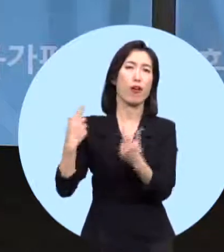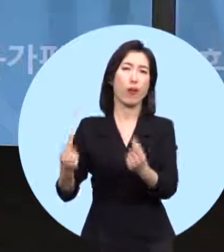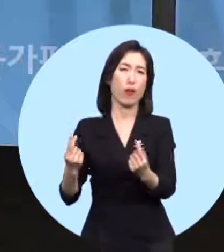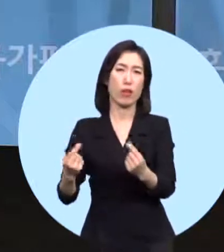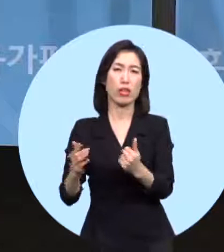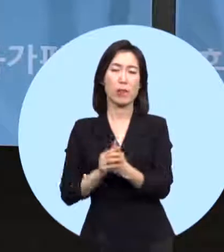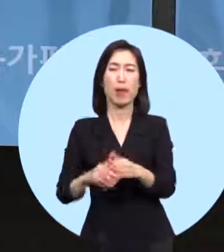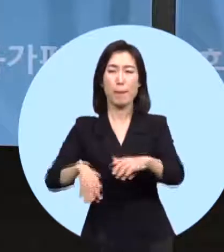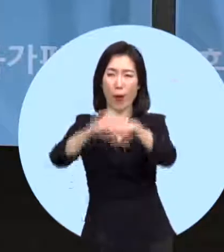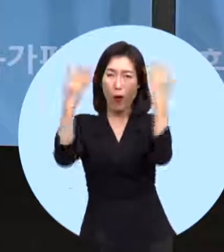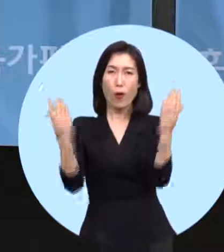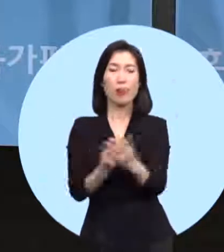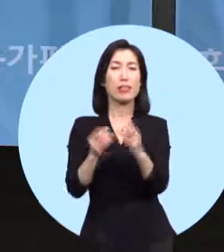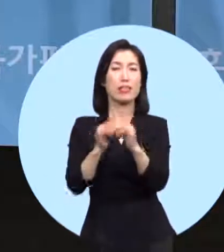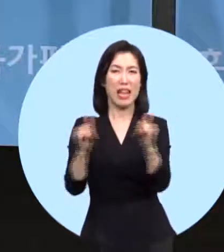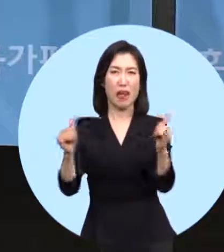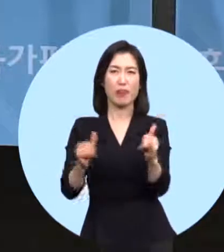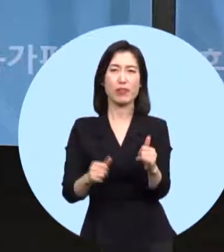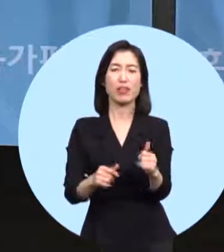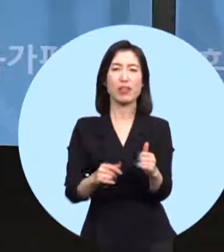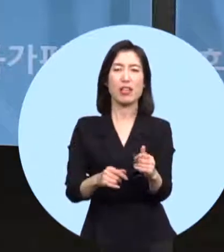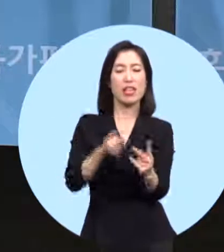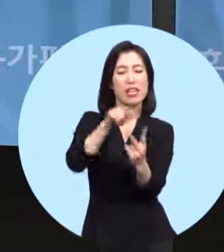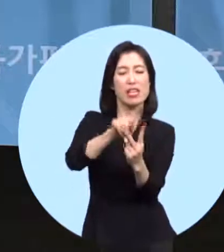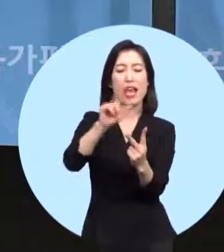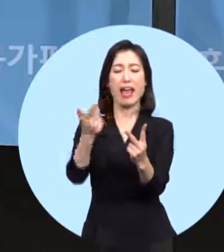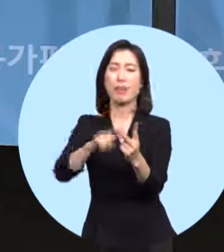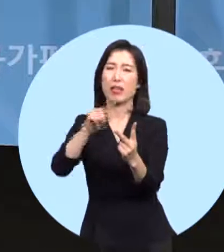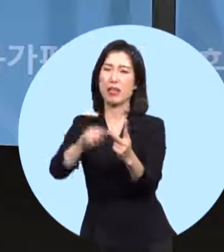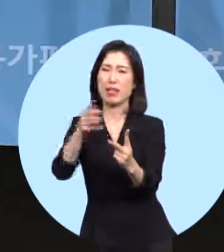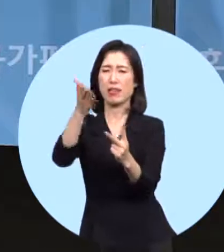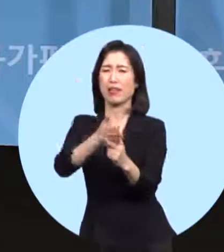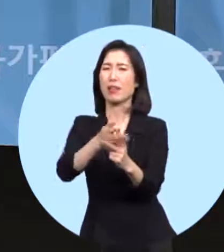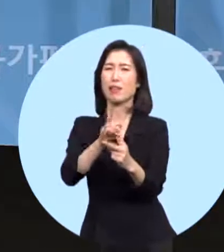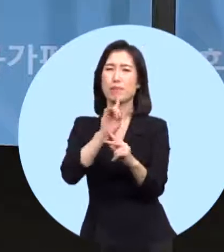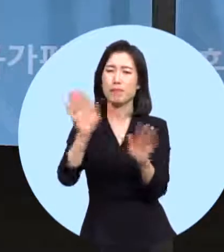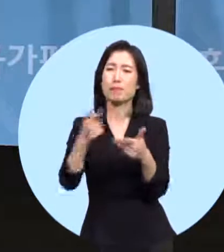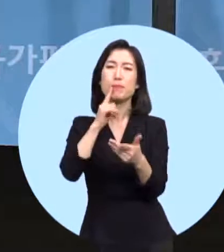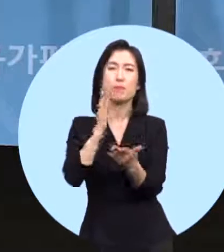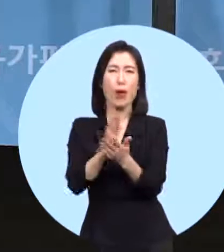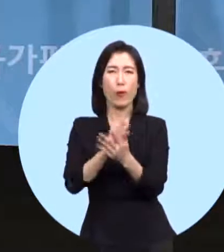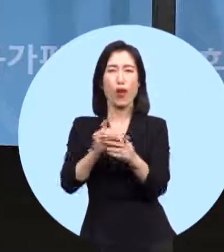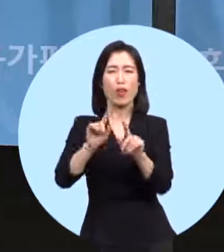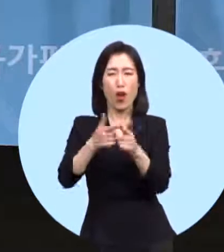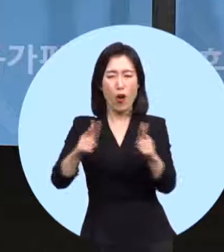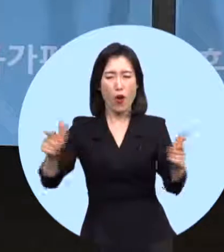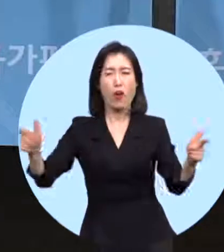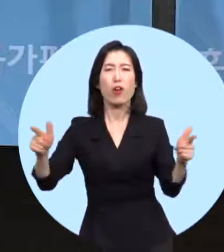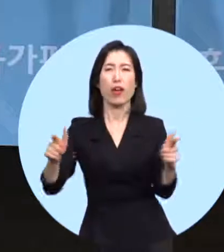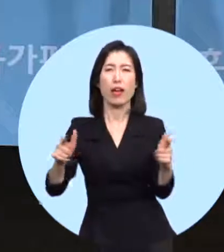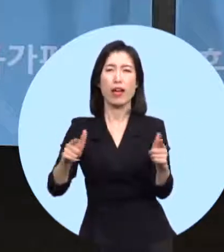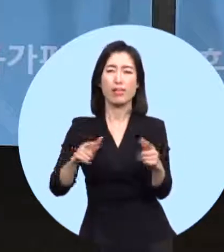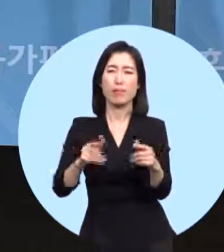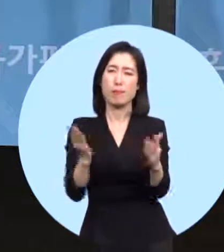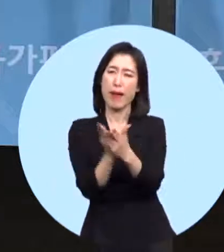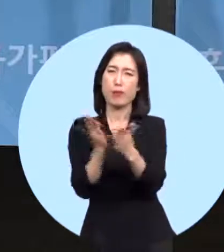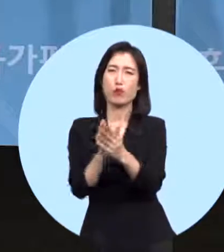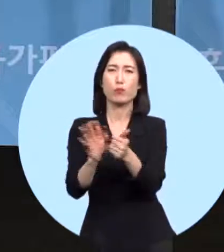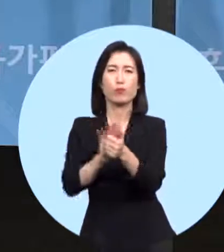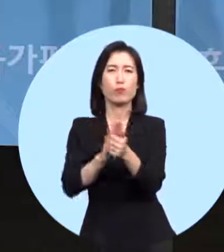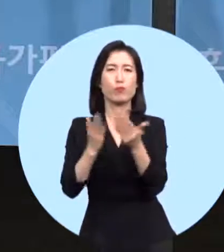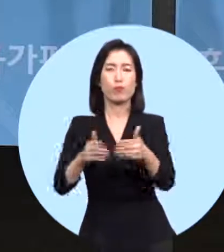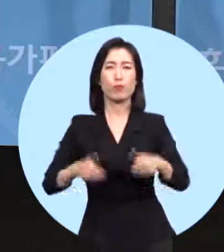많은 사람들을 단순히 이분법 시키는 학교 교육이 아닌 더 틀을 넘고 분화된 것들을 했으면